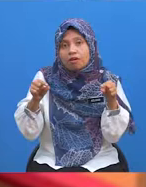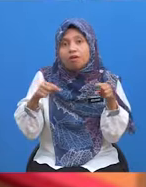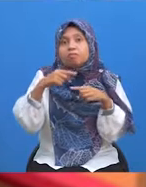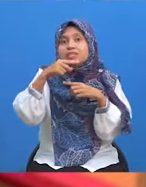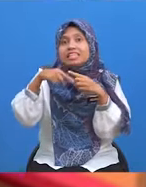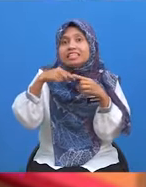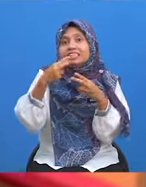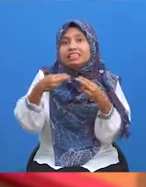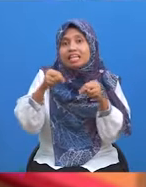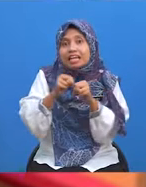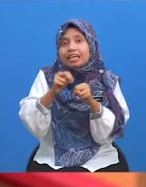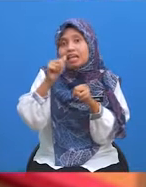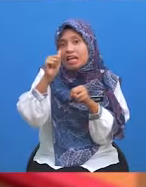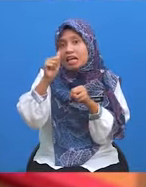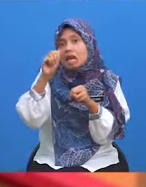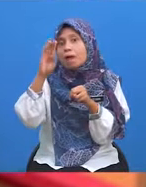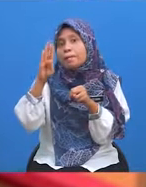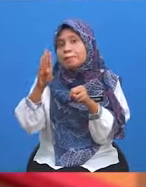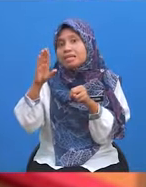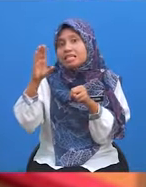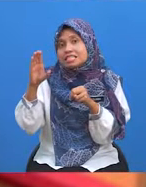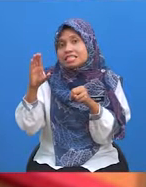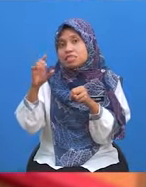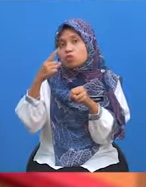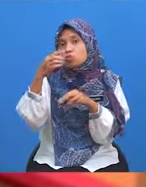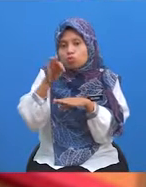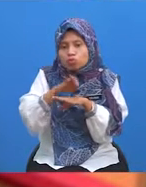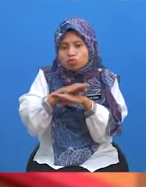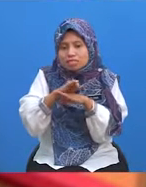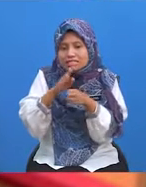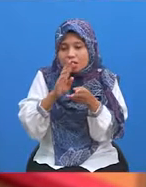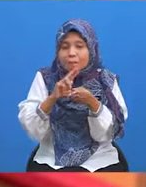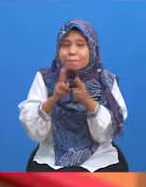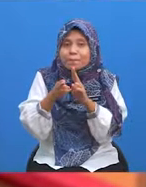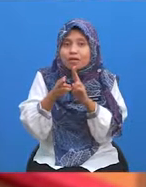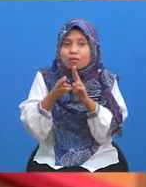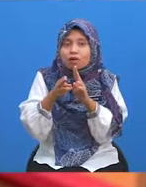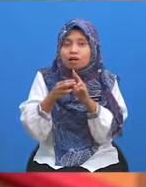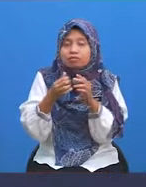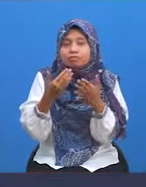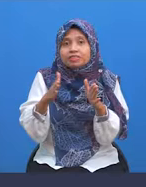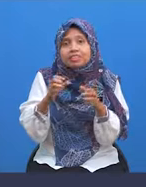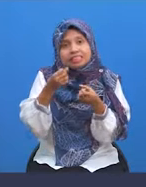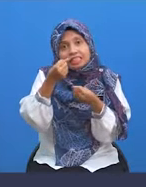setiap fungsi berubah. Sudah bersedia semua? Mari kita teruskan.